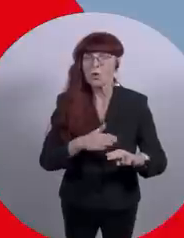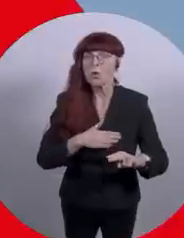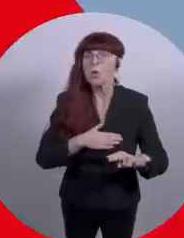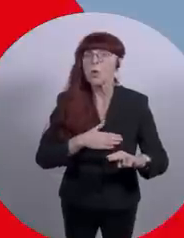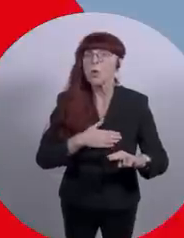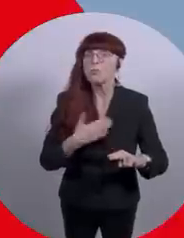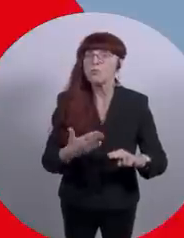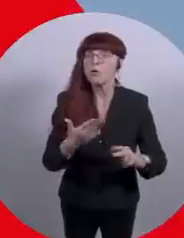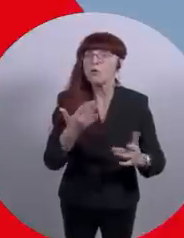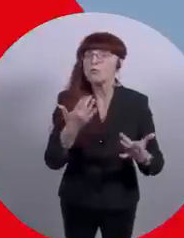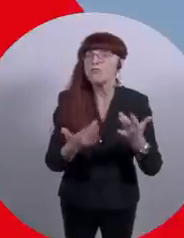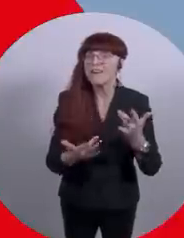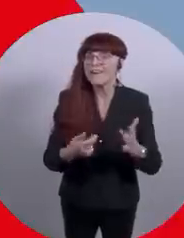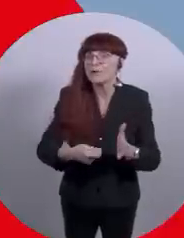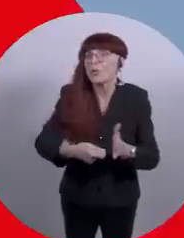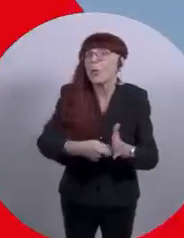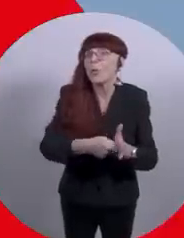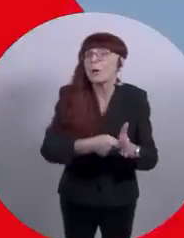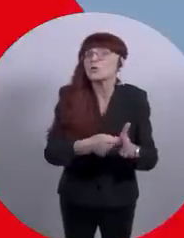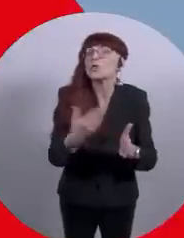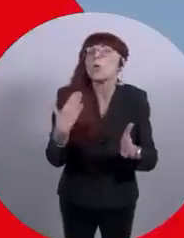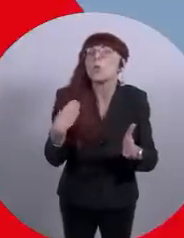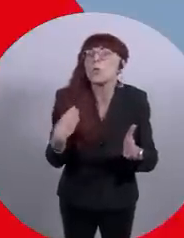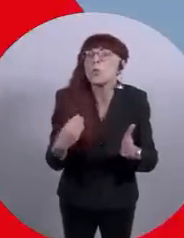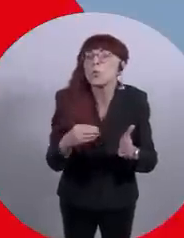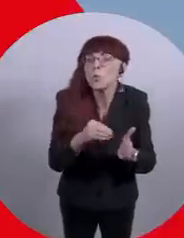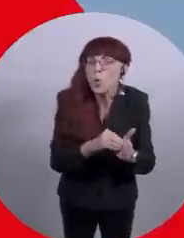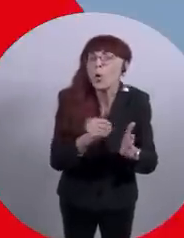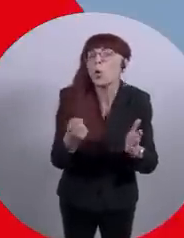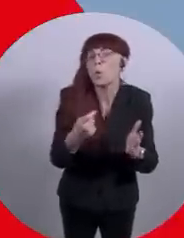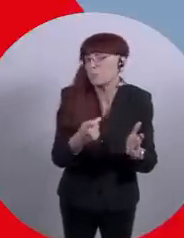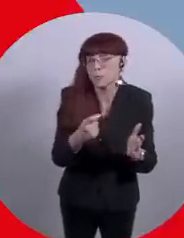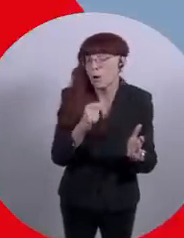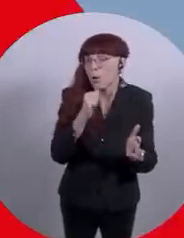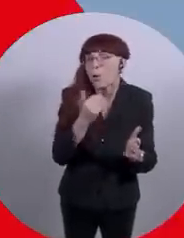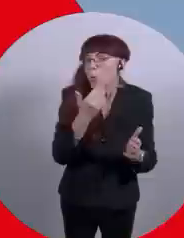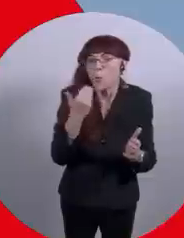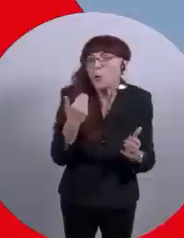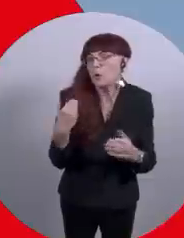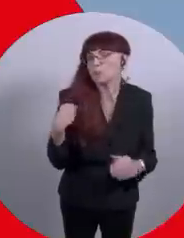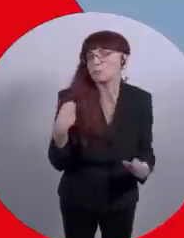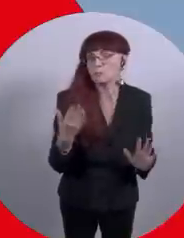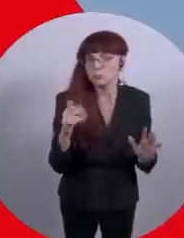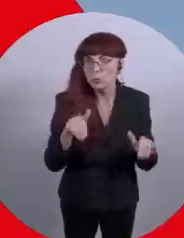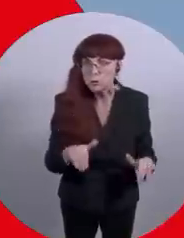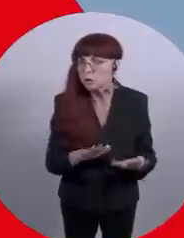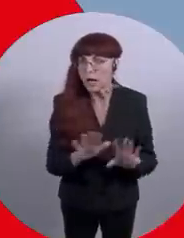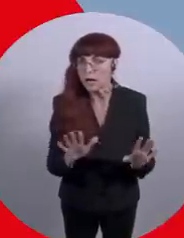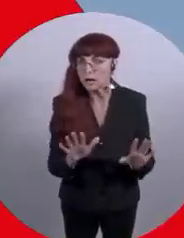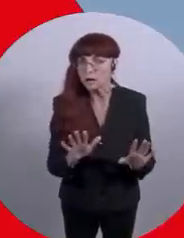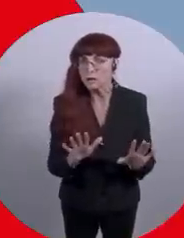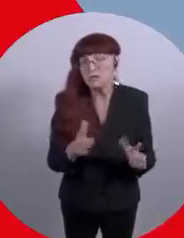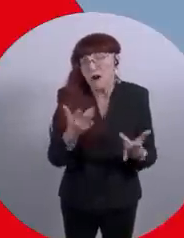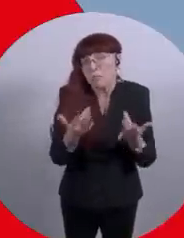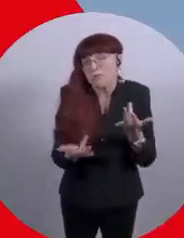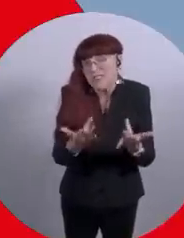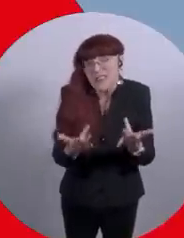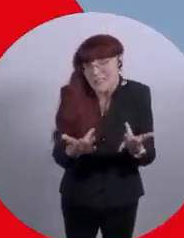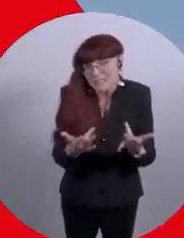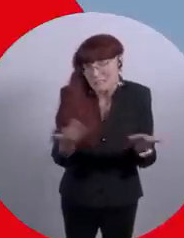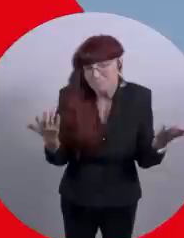etwaigen zukünftigen Operation die nicht im Raum steht das auch ganz deutlich an dieser Stelle aber ich bin kein Hellseher